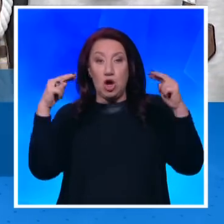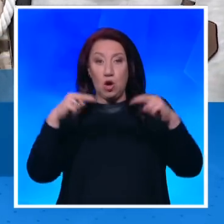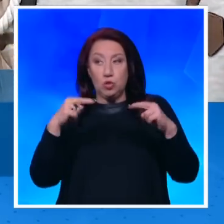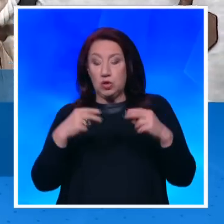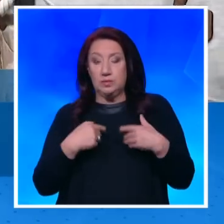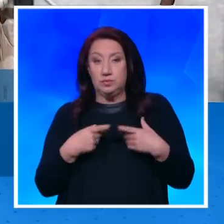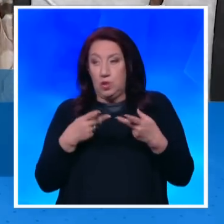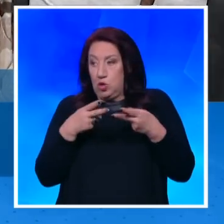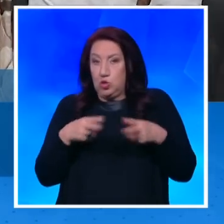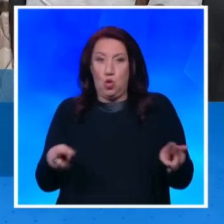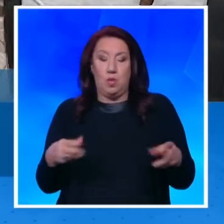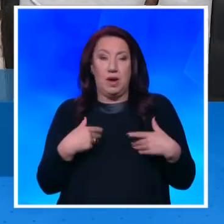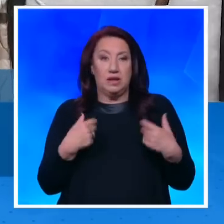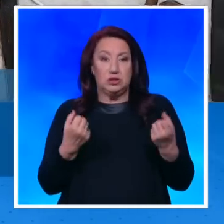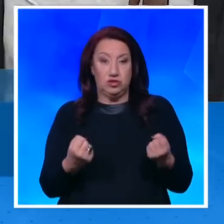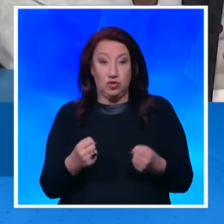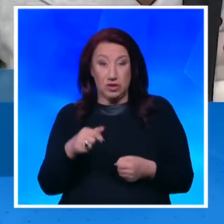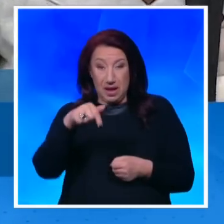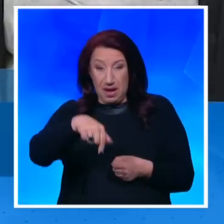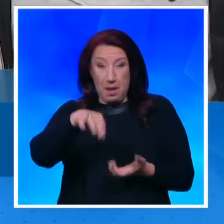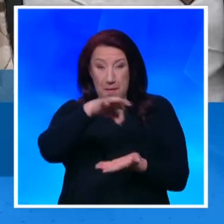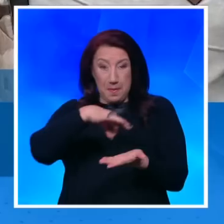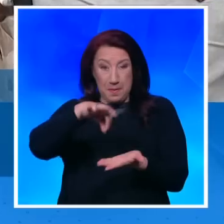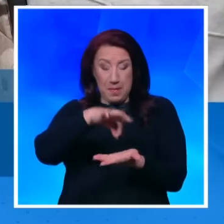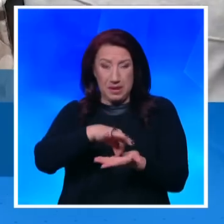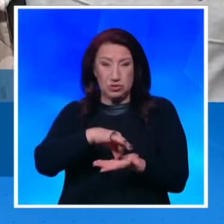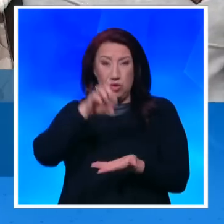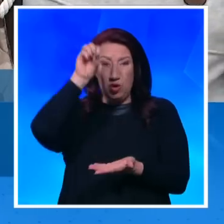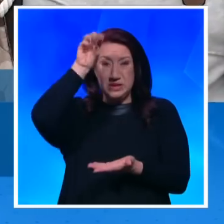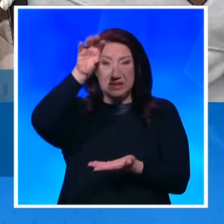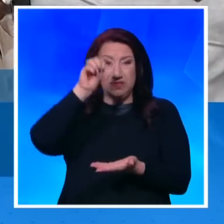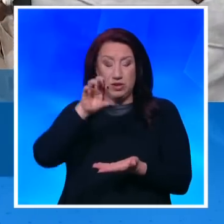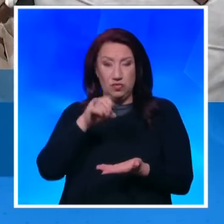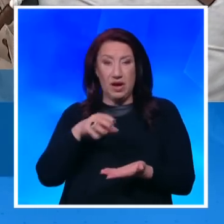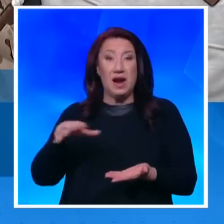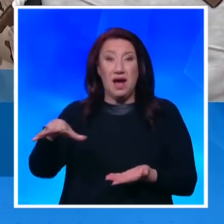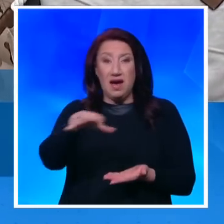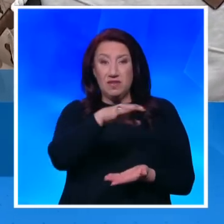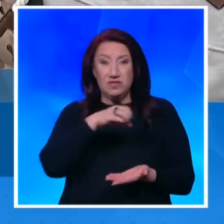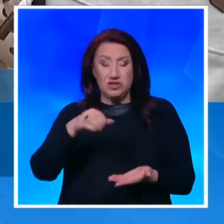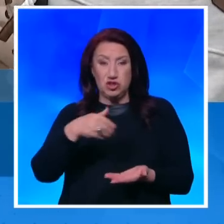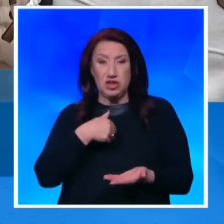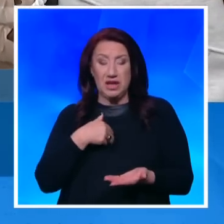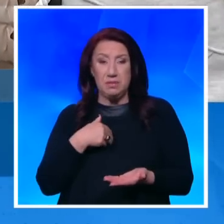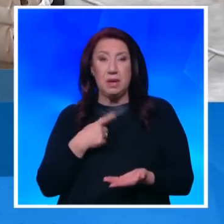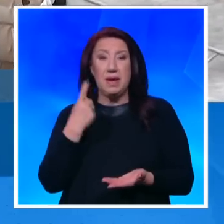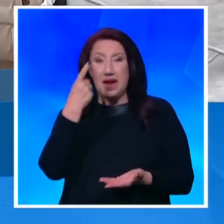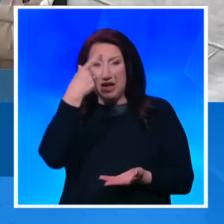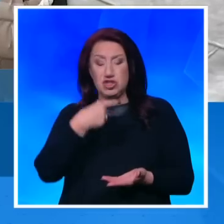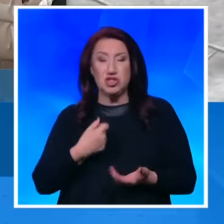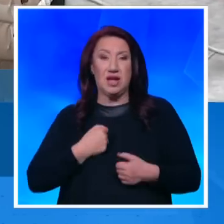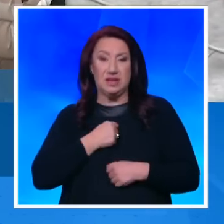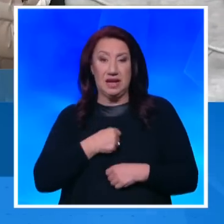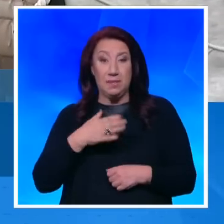Защото на този светофар всички ние имаме по една лична трагедия вече. Моята съпруга преди години